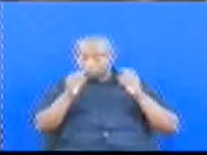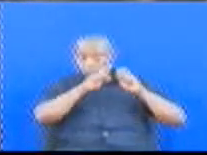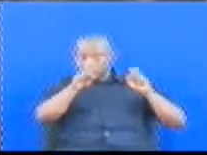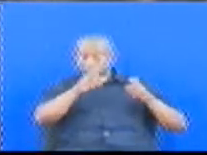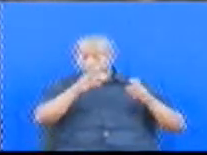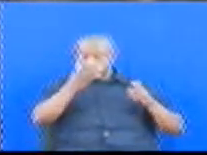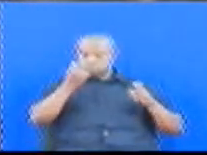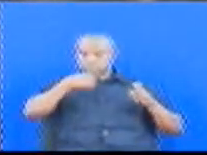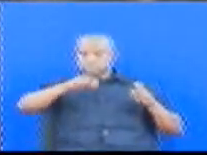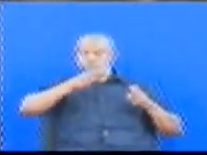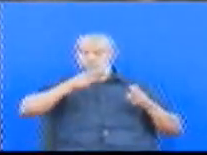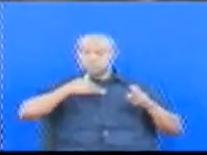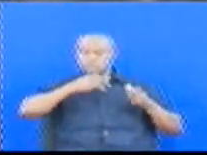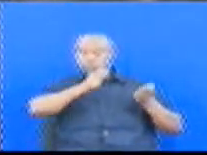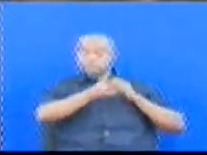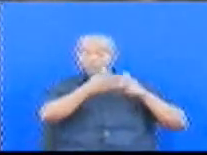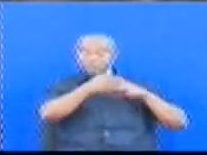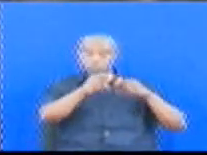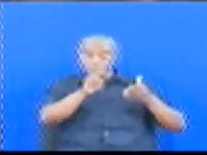kinachorekebishwa.